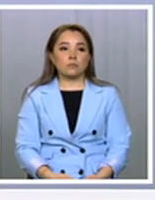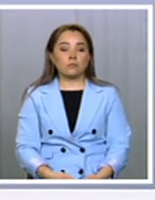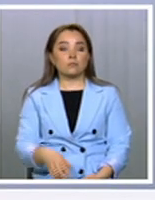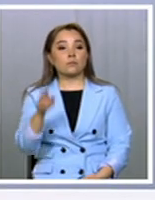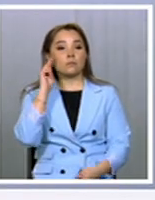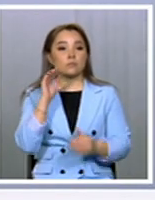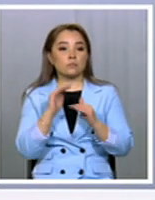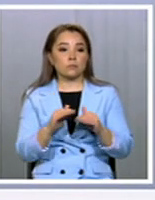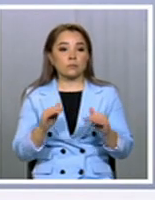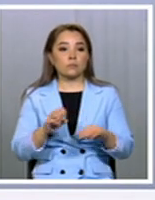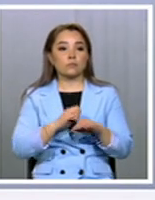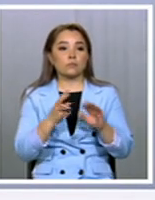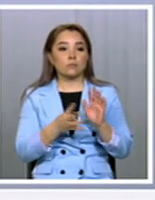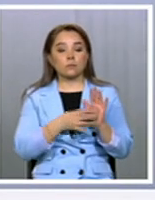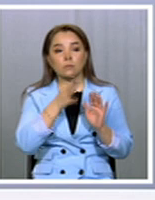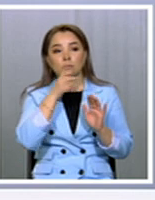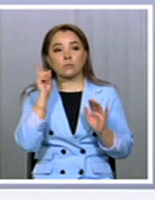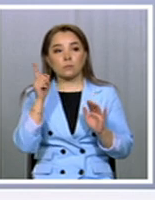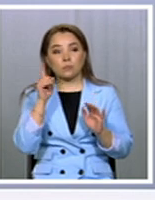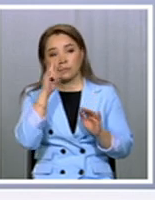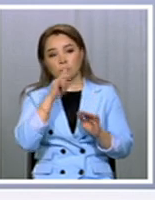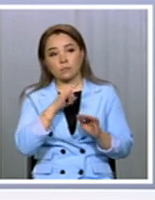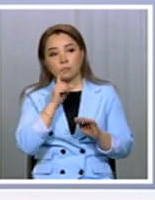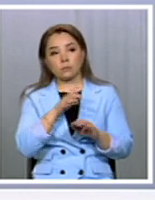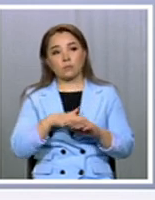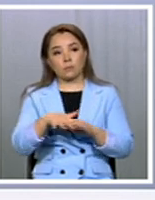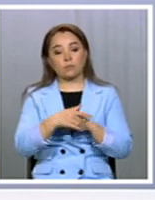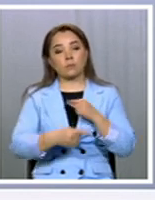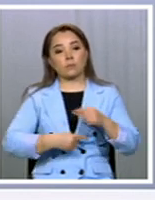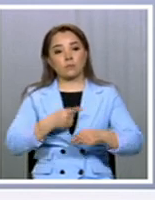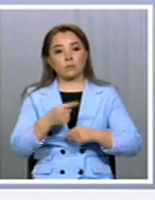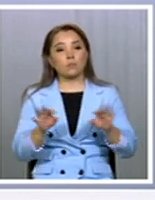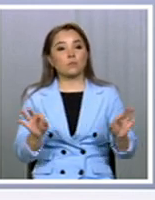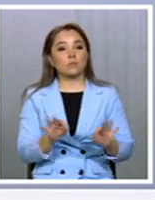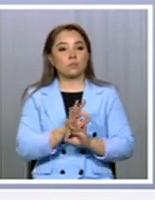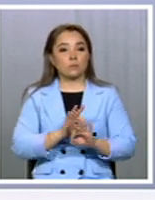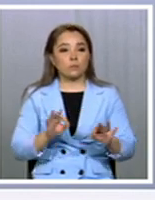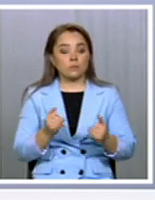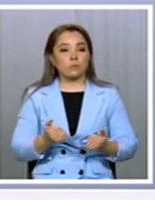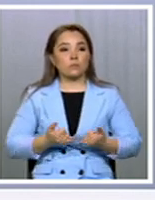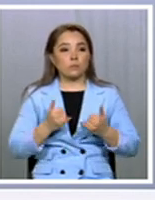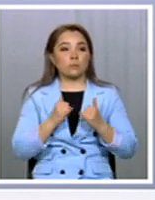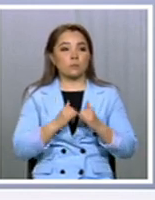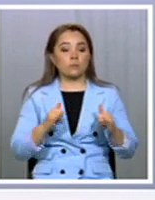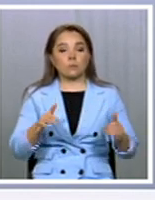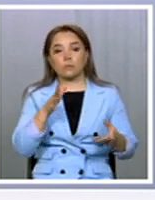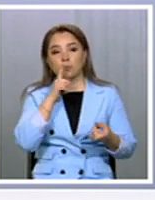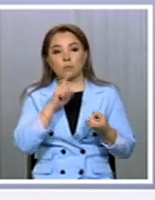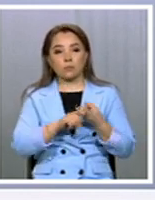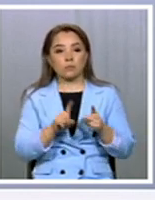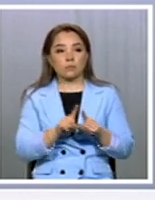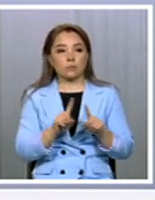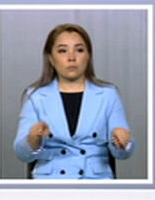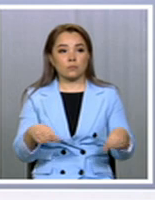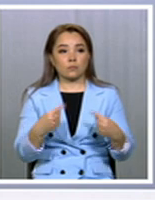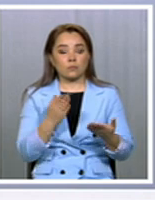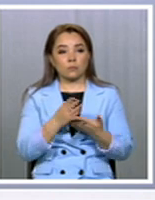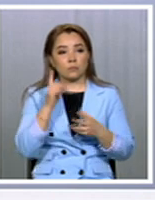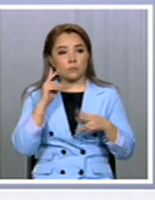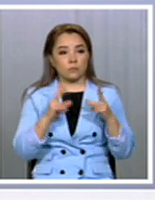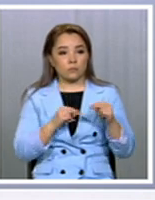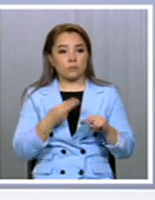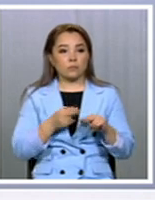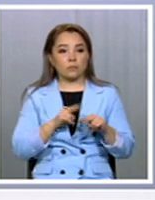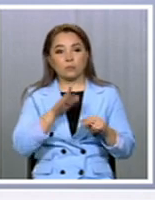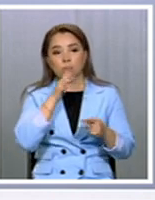Оқушылар, 19-шы ғасыр қазақ халқының дәстүрлі музыка өнерінің гүлденген дәуірі болып саналады. Бұл